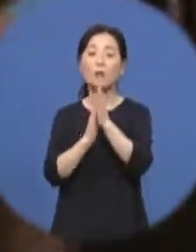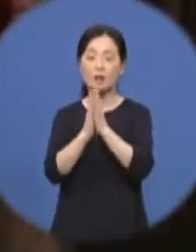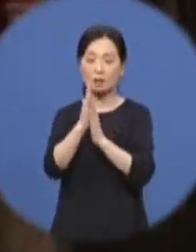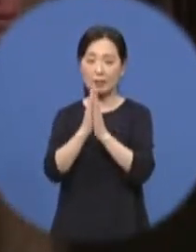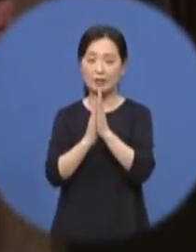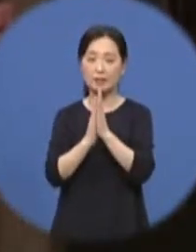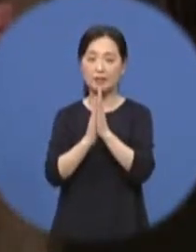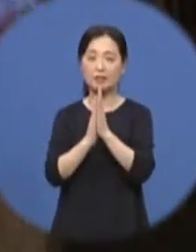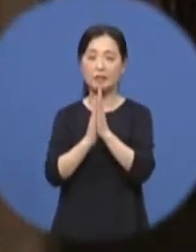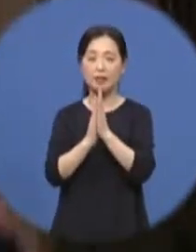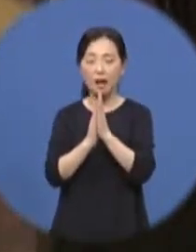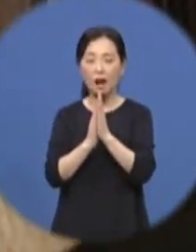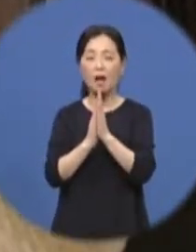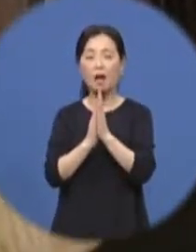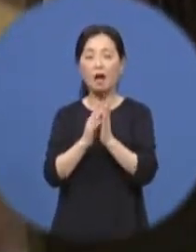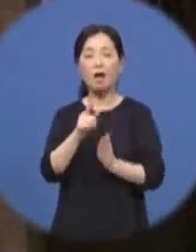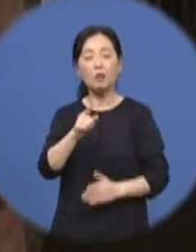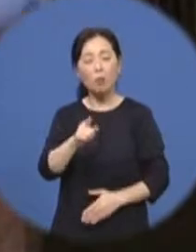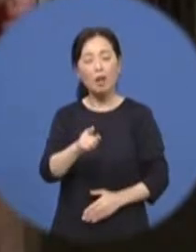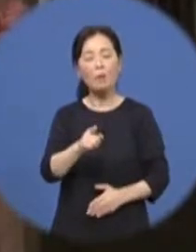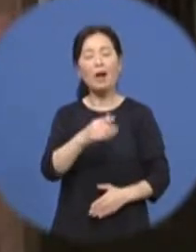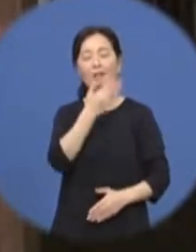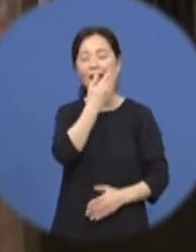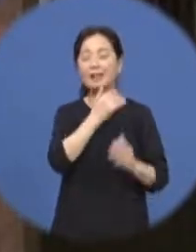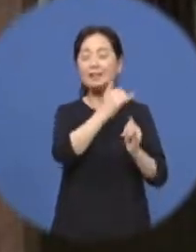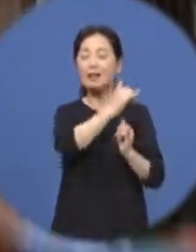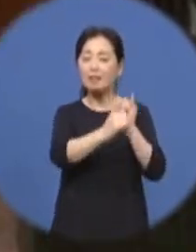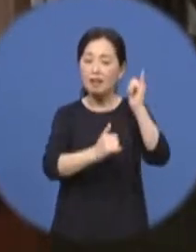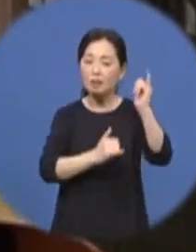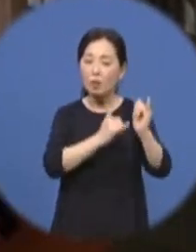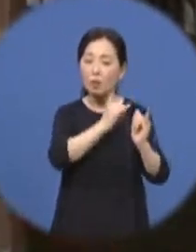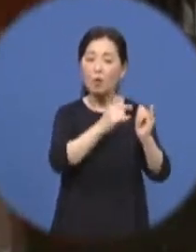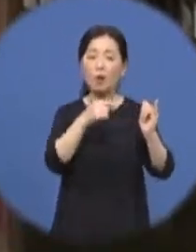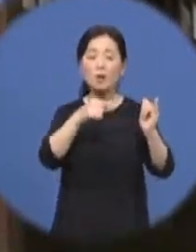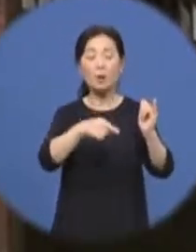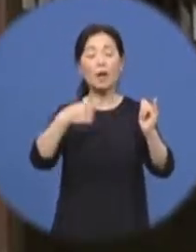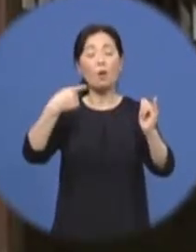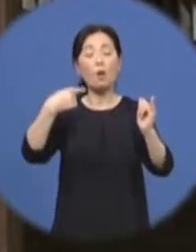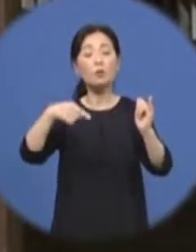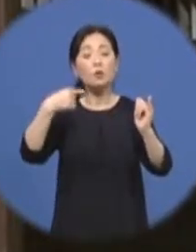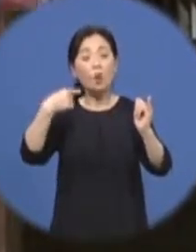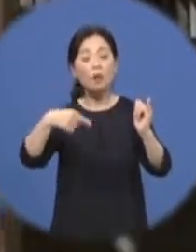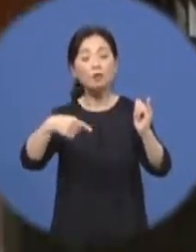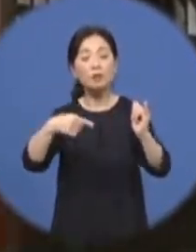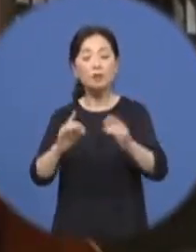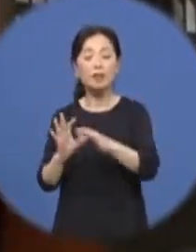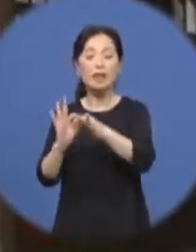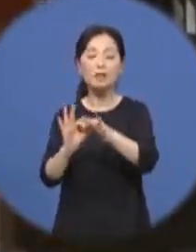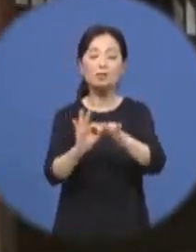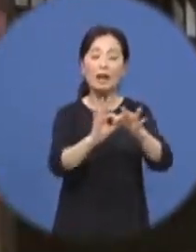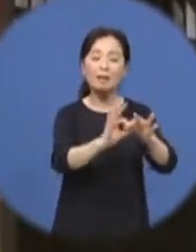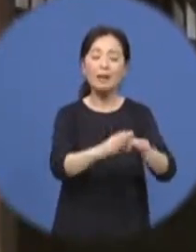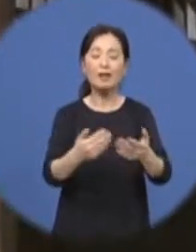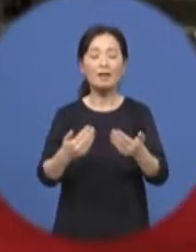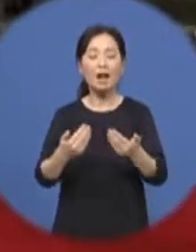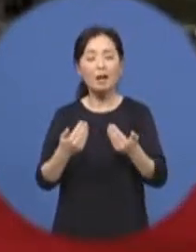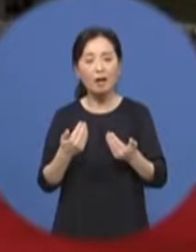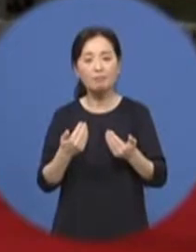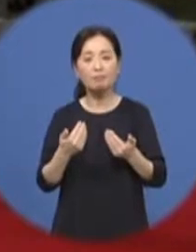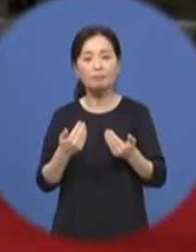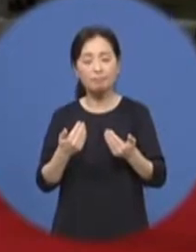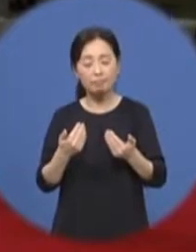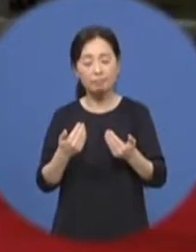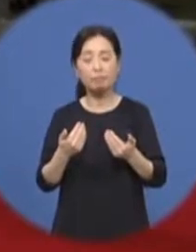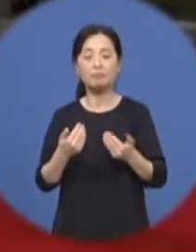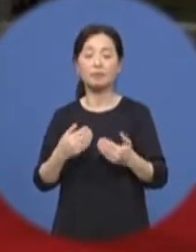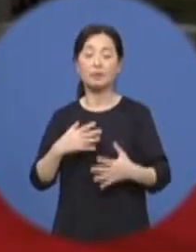うことなんやなと、大事な伝統やなと、 はい、 これを教育として伝えていかなあかんなと、生徒は変わ